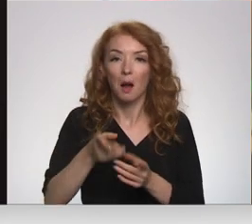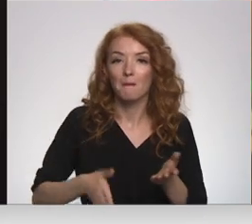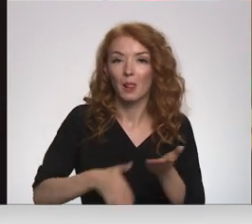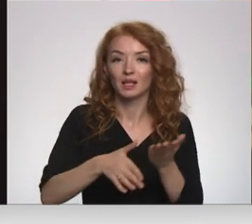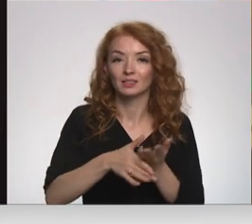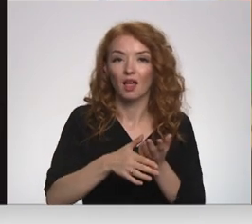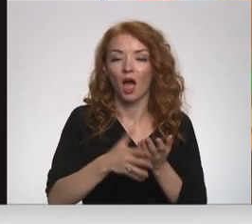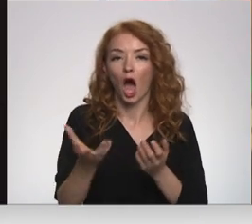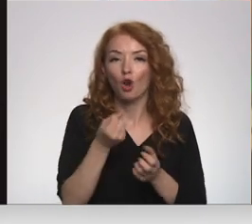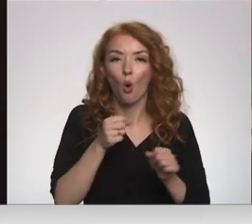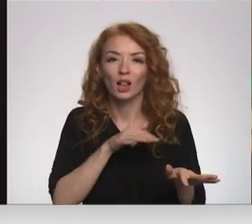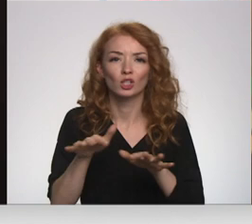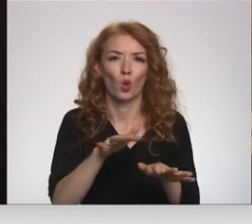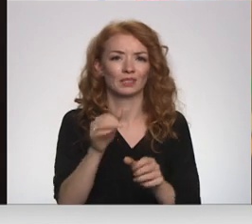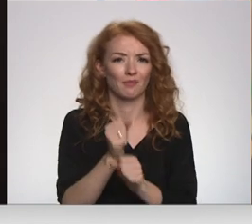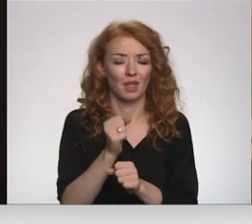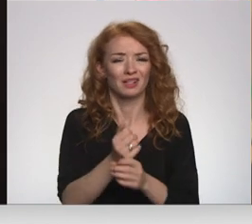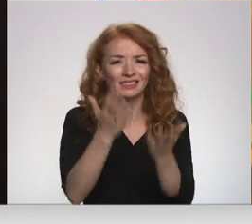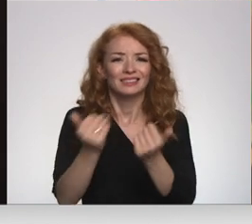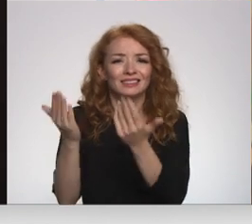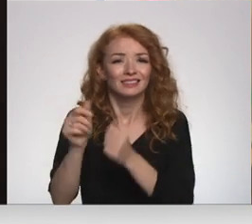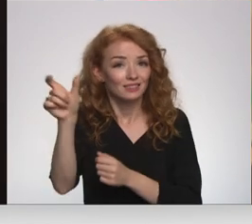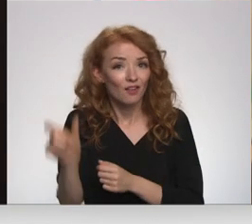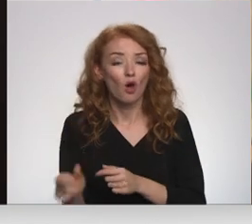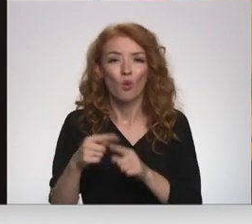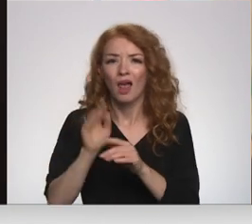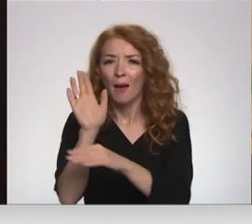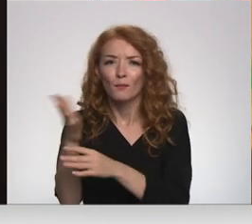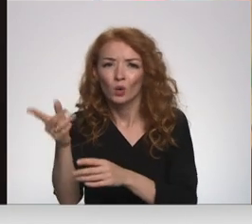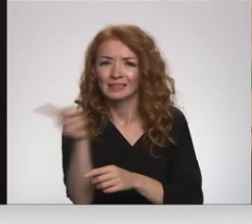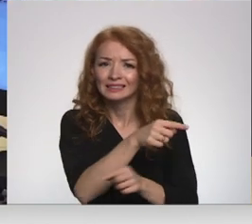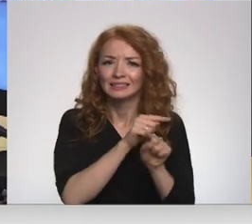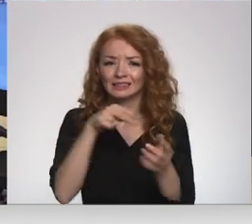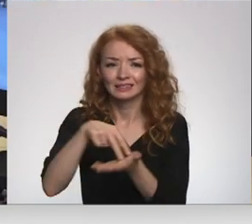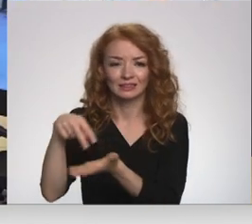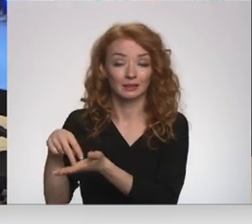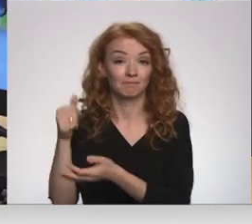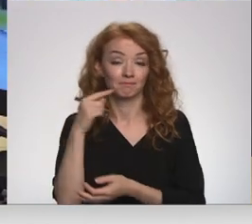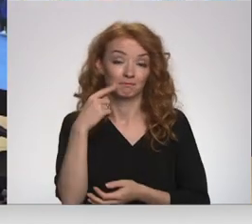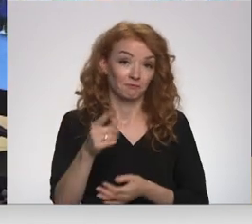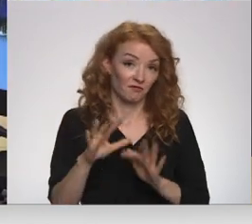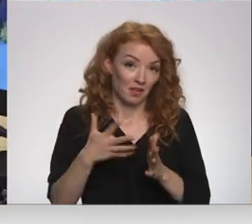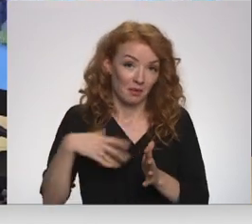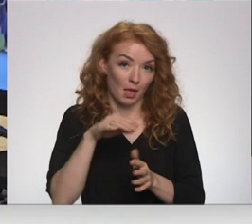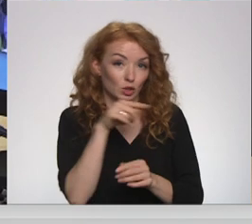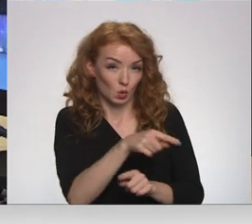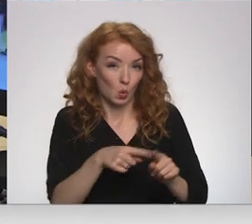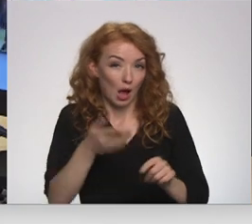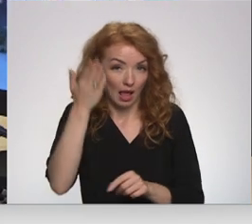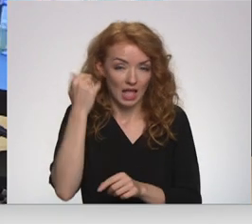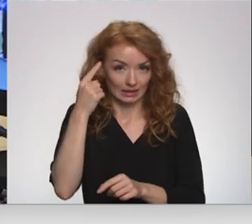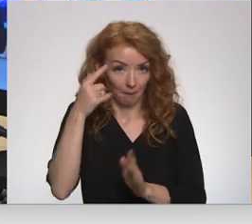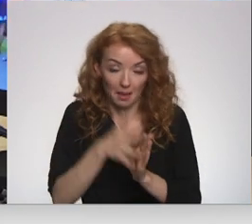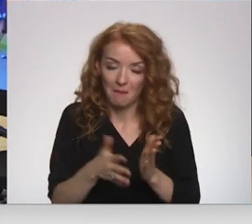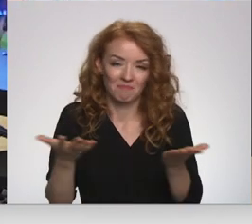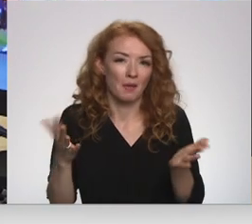ar organizatoriskiem darbiem, aicināja cilvēkus un teica, kuram kur būt. Vai mēs to tā apzinājāmies? Bet kaut